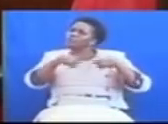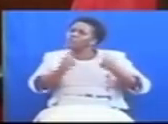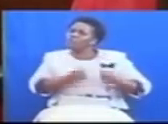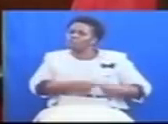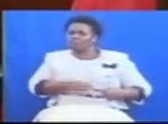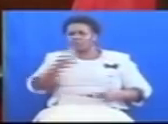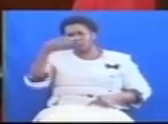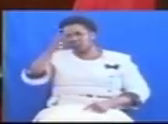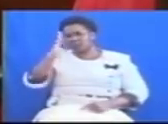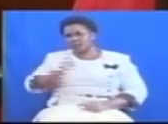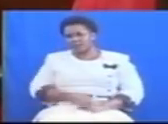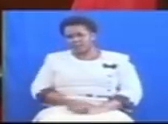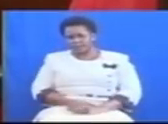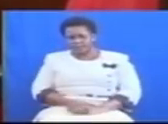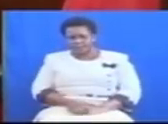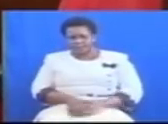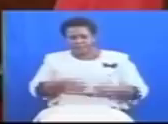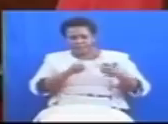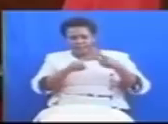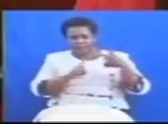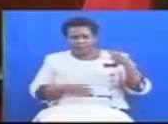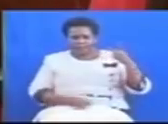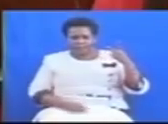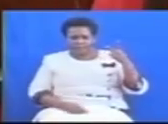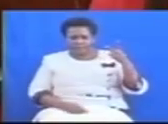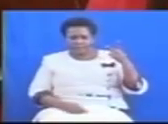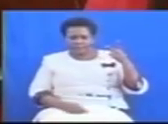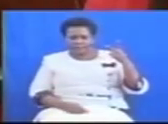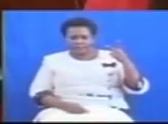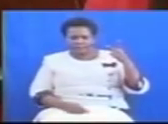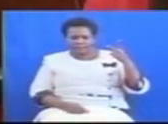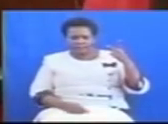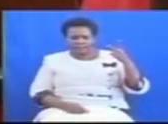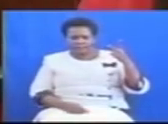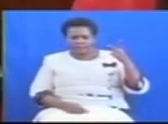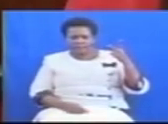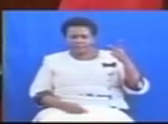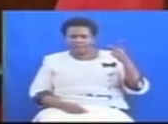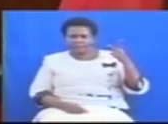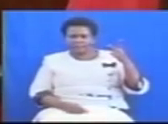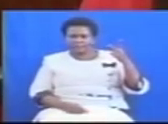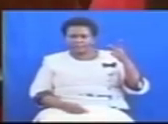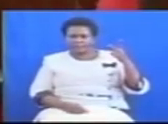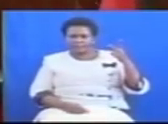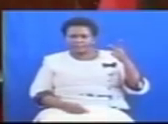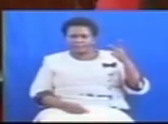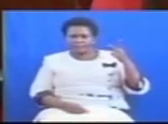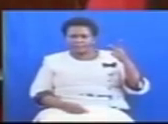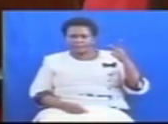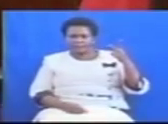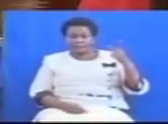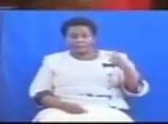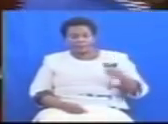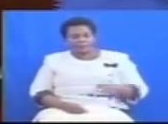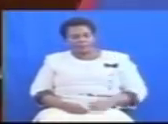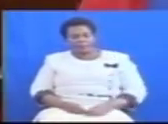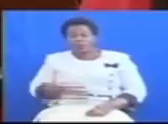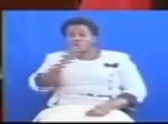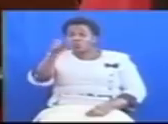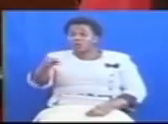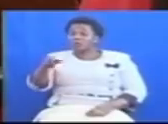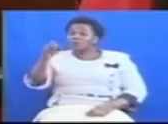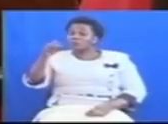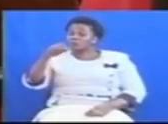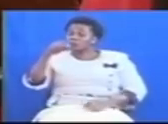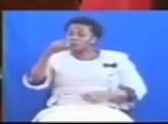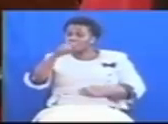yao. Swali la pili ambalo linahusu umeme, kwa kuwa kilio cha Watanzania na hamu ya